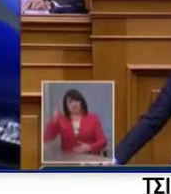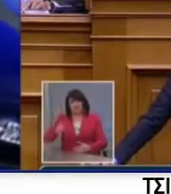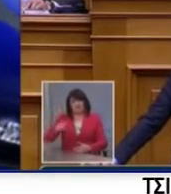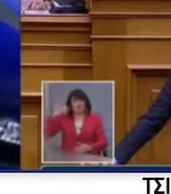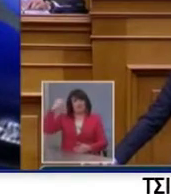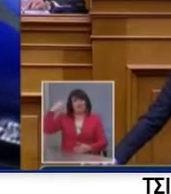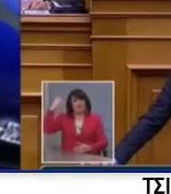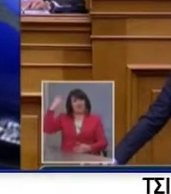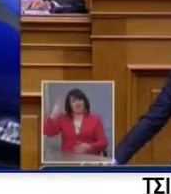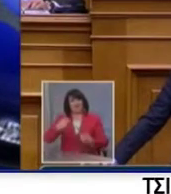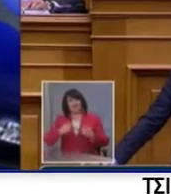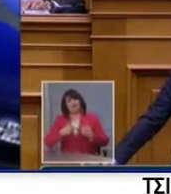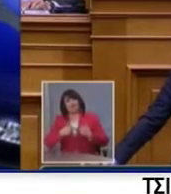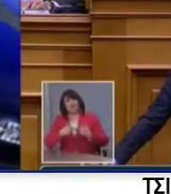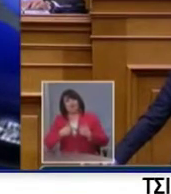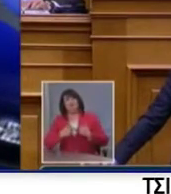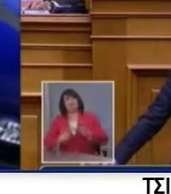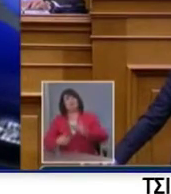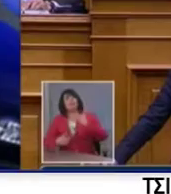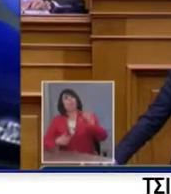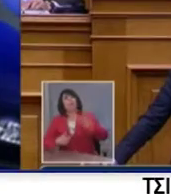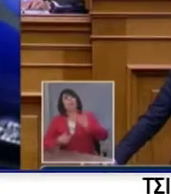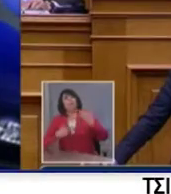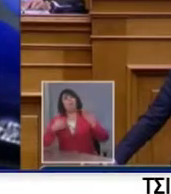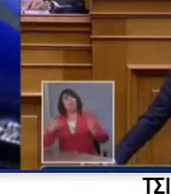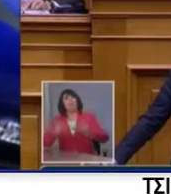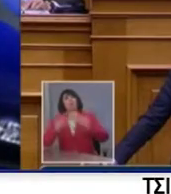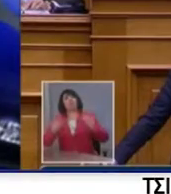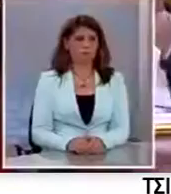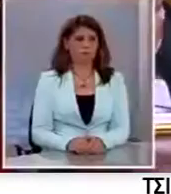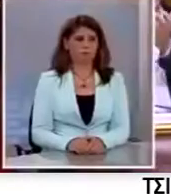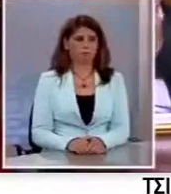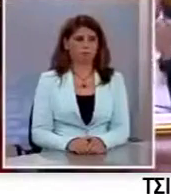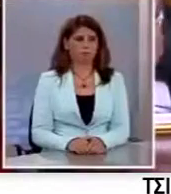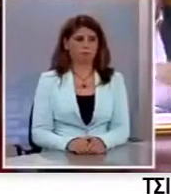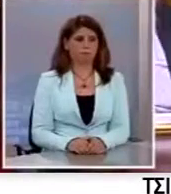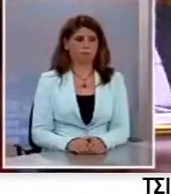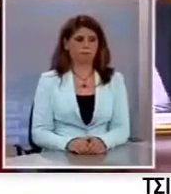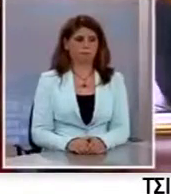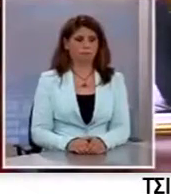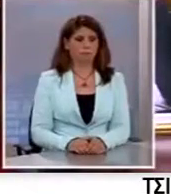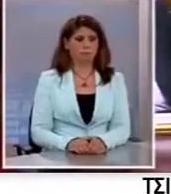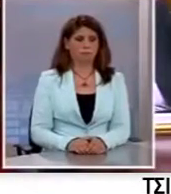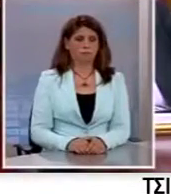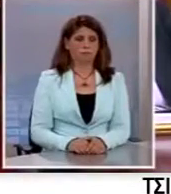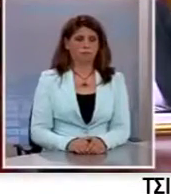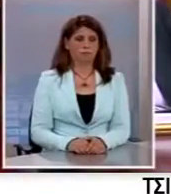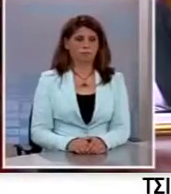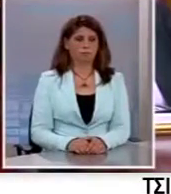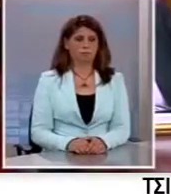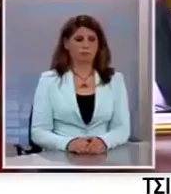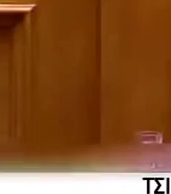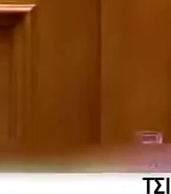χαίρονται για 2-3 μήνες παράταση στα προνόμια τους, τίποτα παραπάνω. Δεν θα γονατίσετε την Ελλάδα, είπε η Φόφη